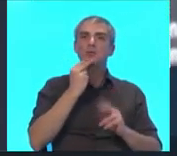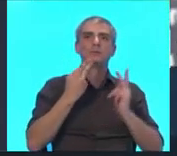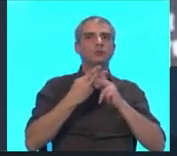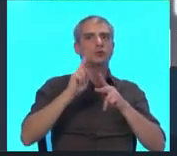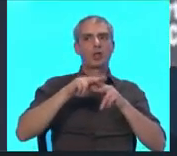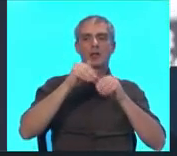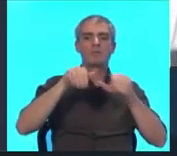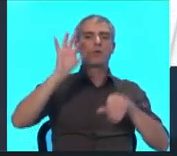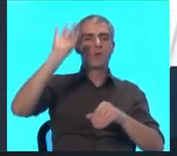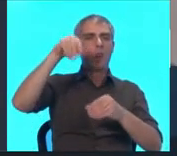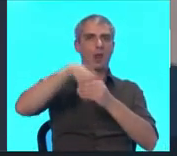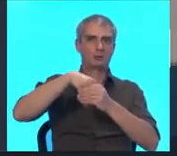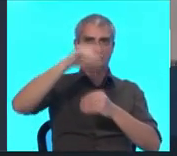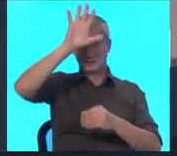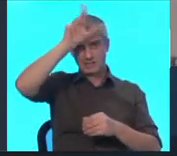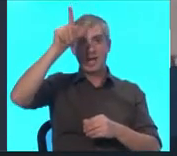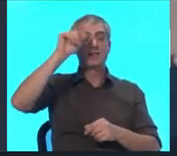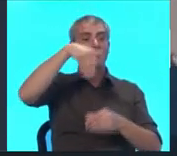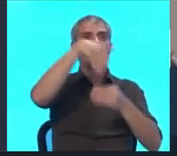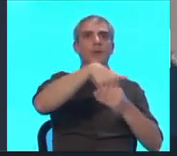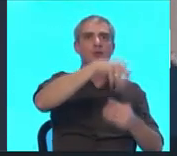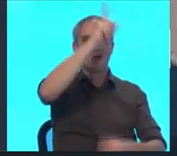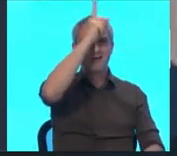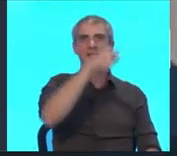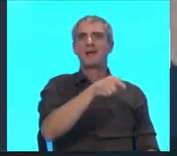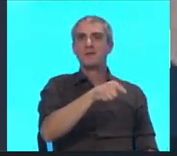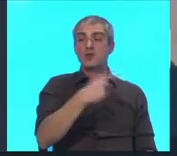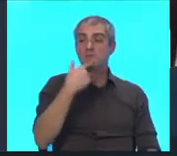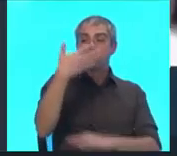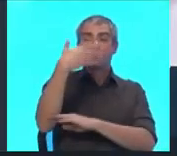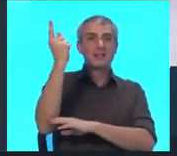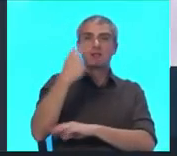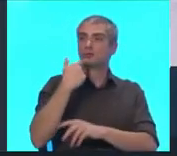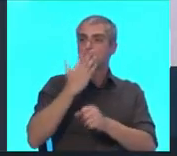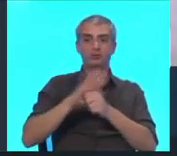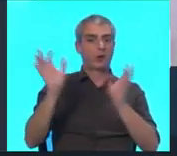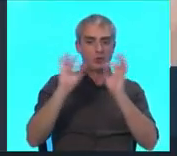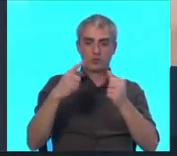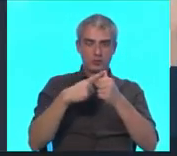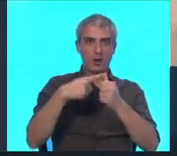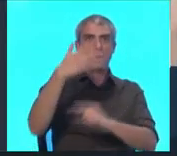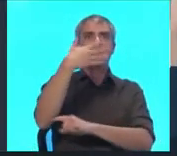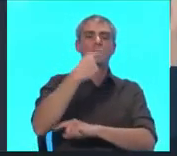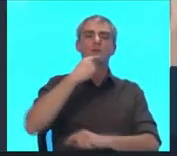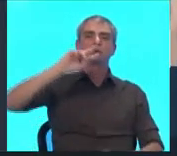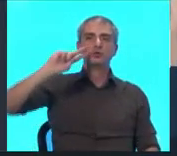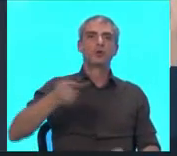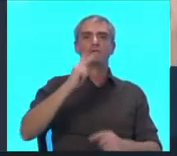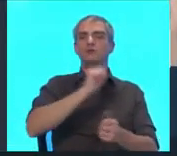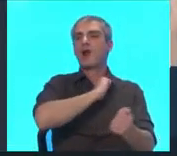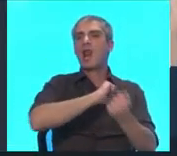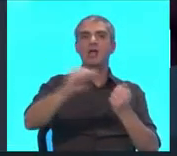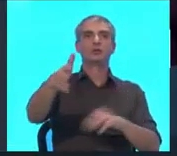לגבולותיה הלאומיים, וגם כאן בגרמניה. הוא טוען כי מדינה שמחישה את השואה, מדינה שקוראת שוב ושוב להשמדת